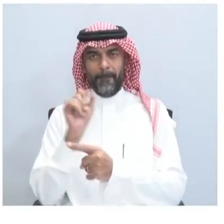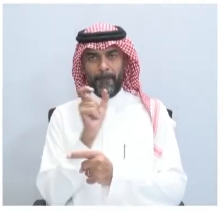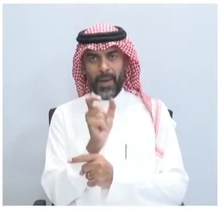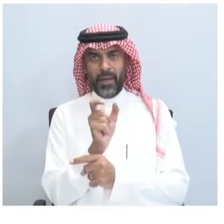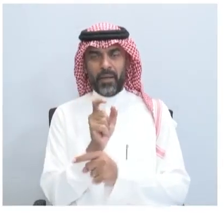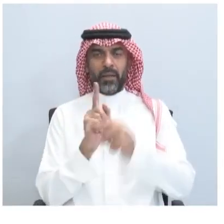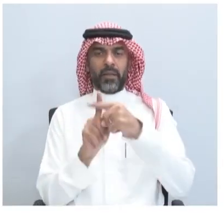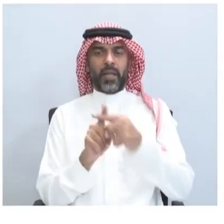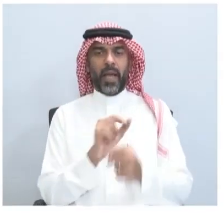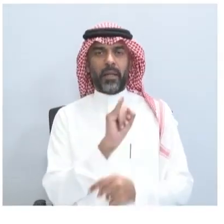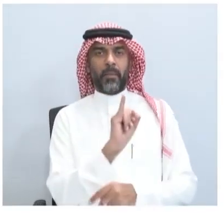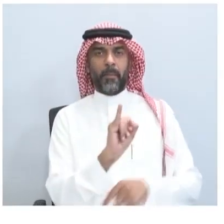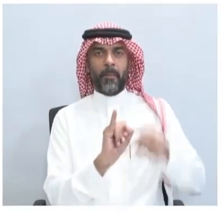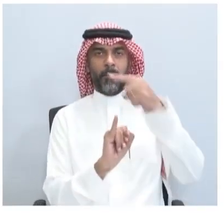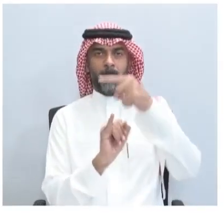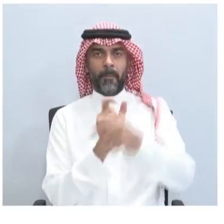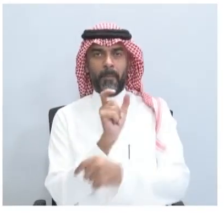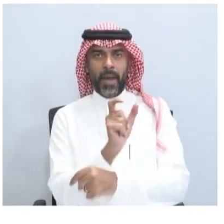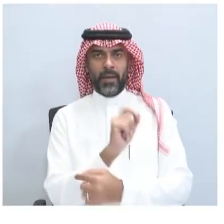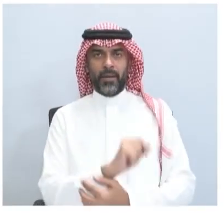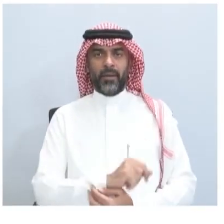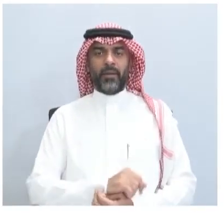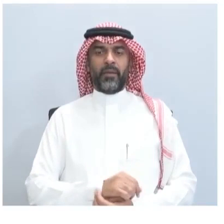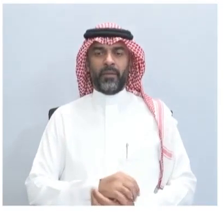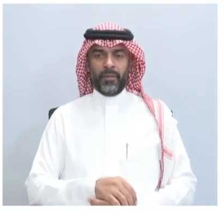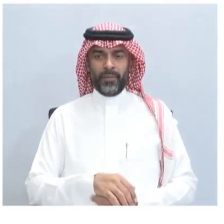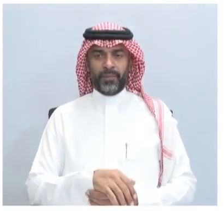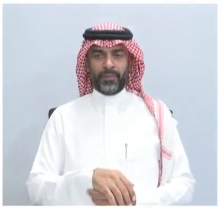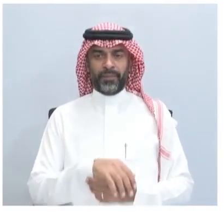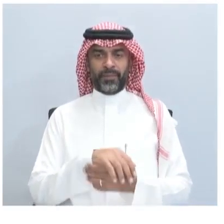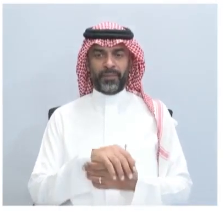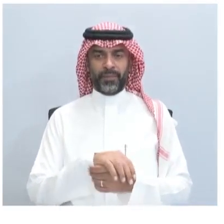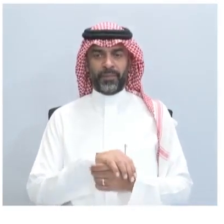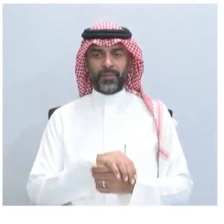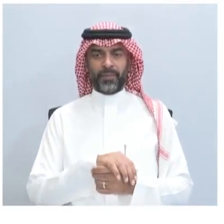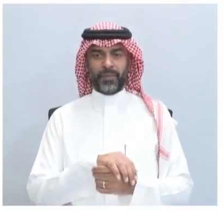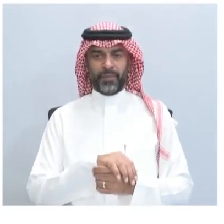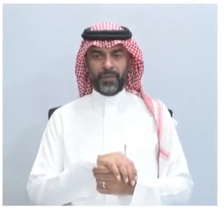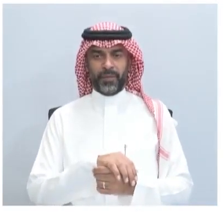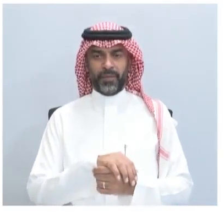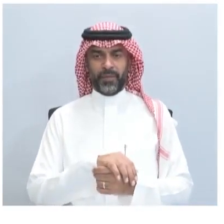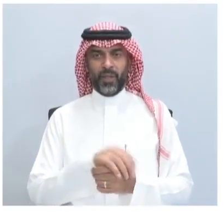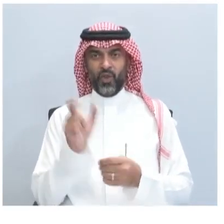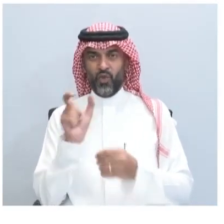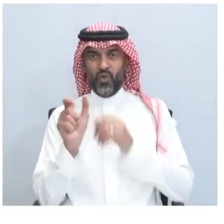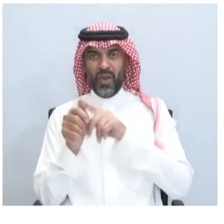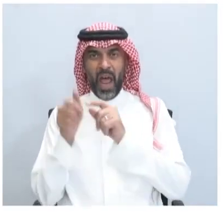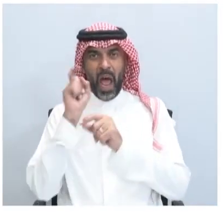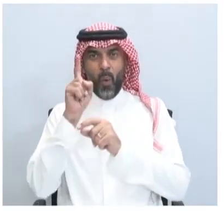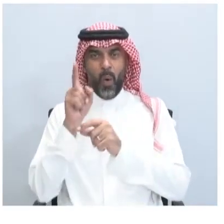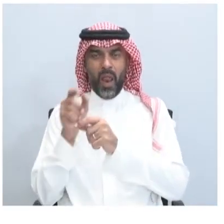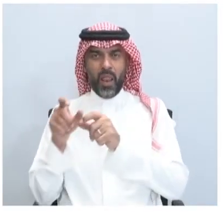اذا ممن سمعت الخبر هذا سؤال اذا من هنا استفهاميه سبقت بماذا